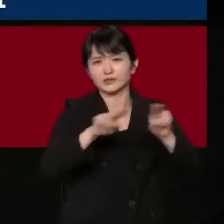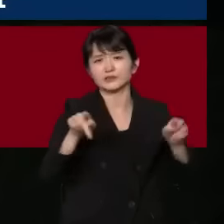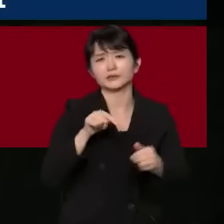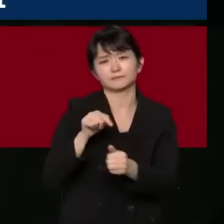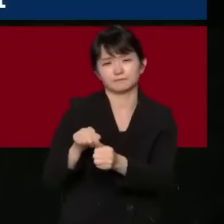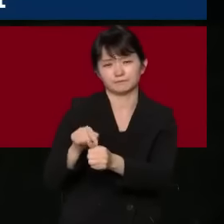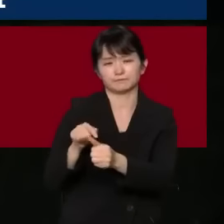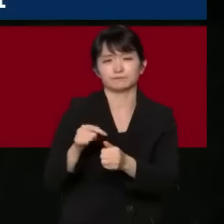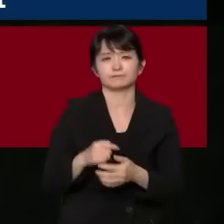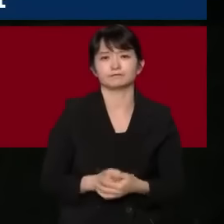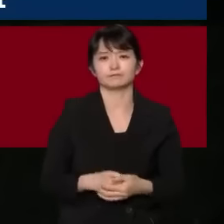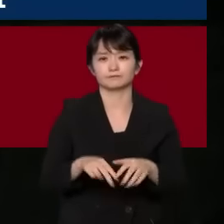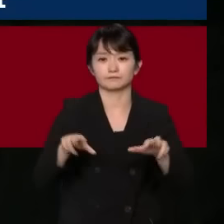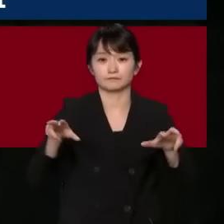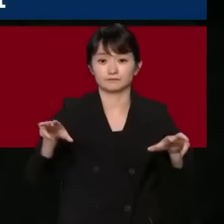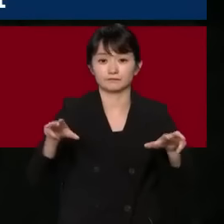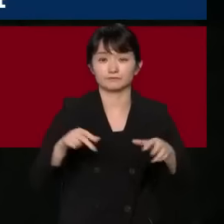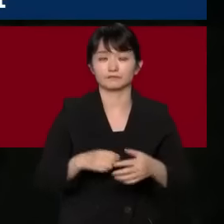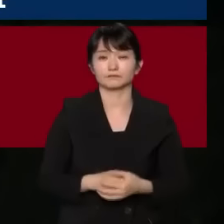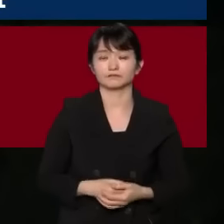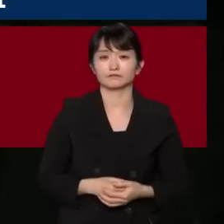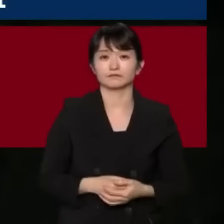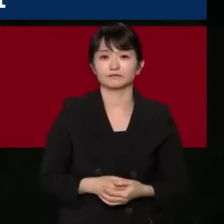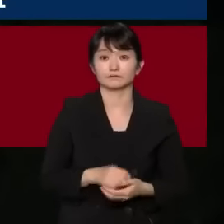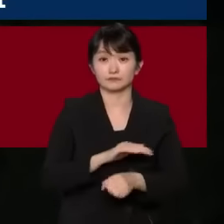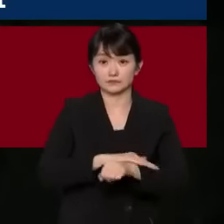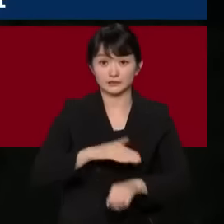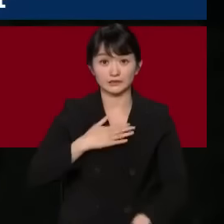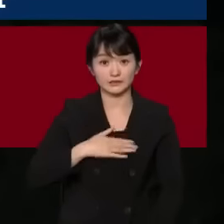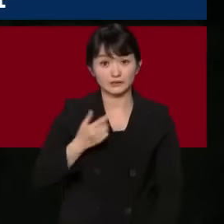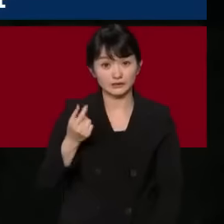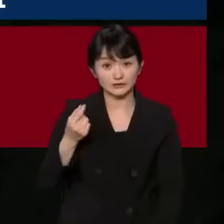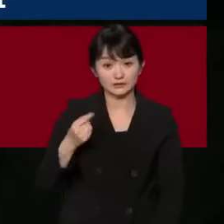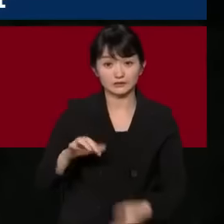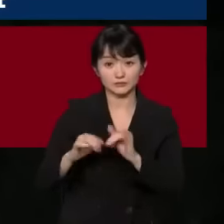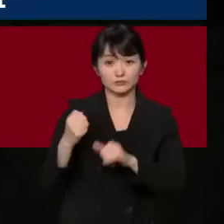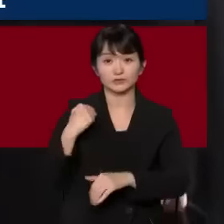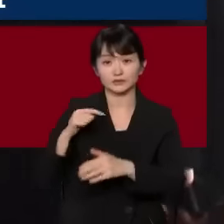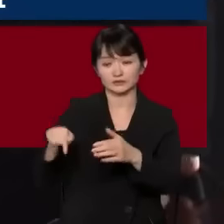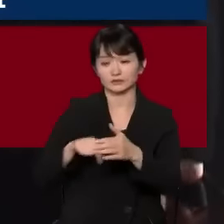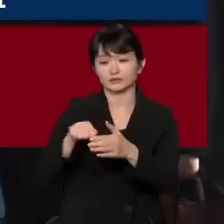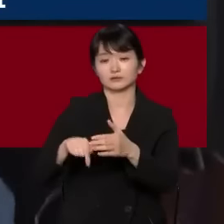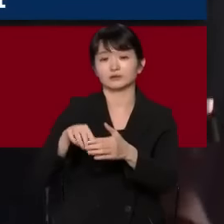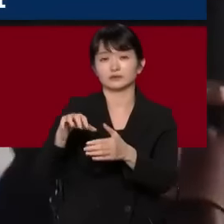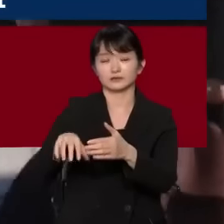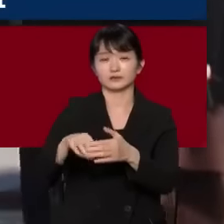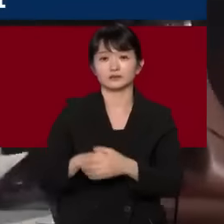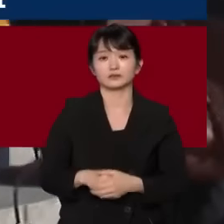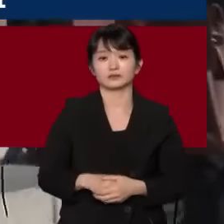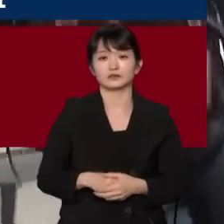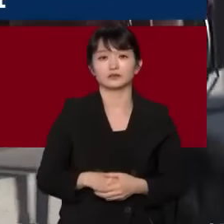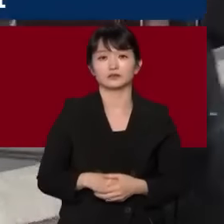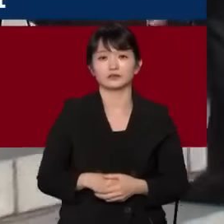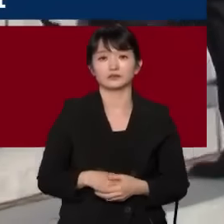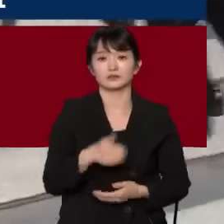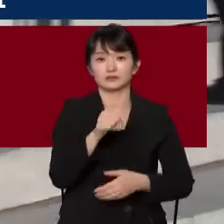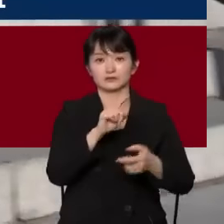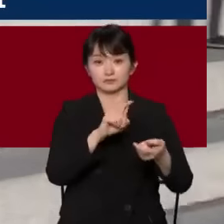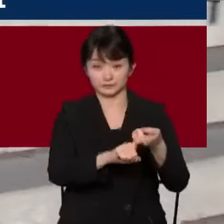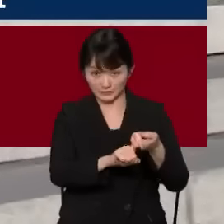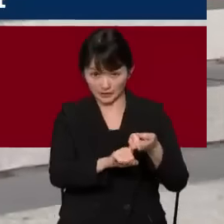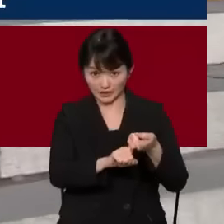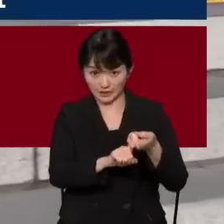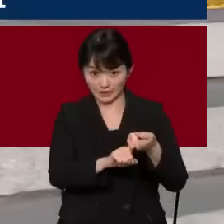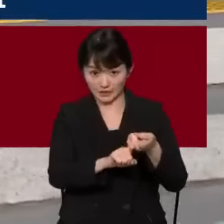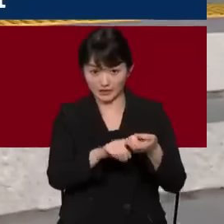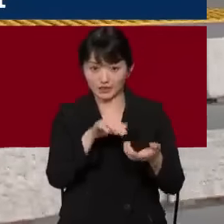또한 지금 저희 잘 아시고 계시겠지만은 저희 국민의힘 안에 한동훈 대표와 가깝게 지내는